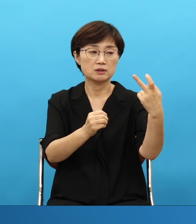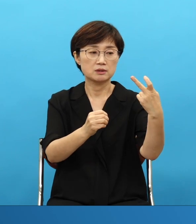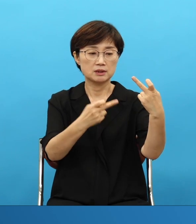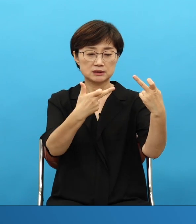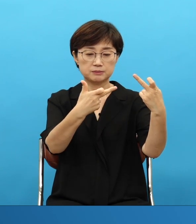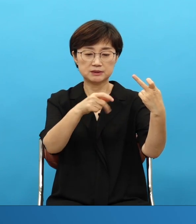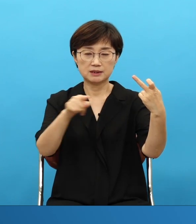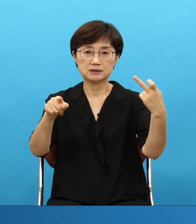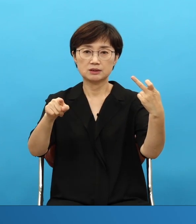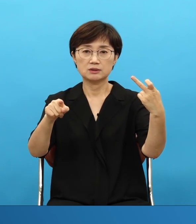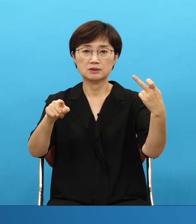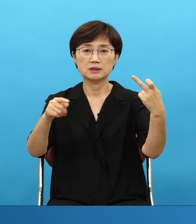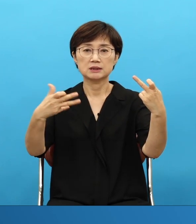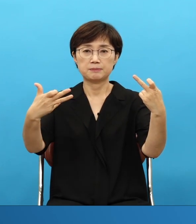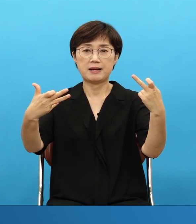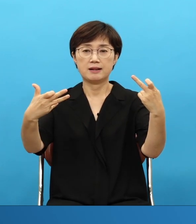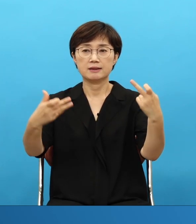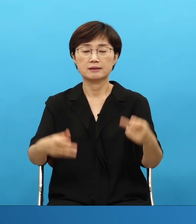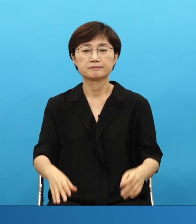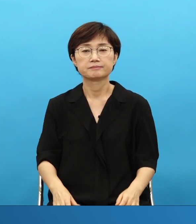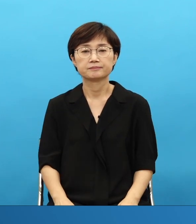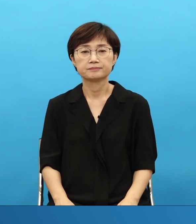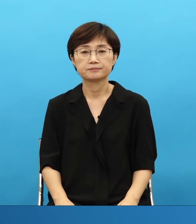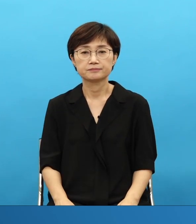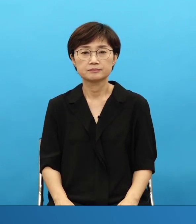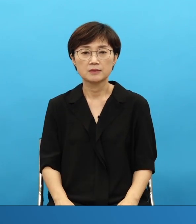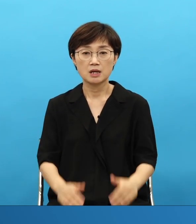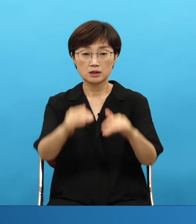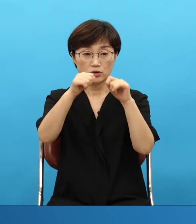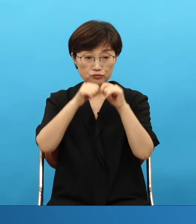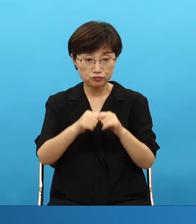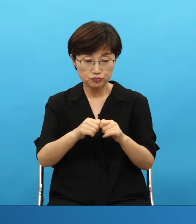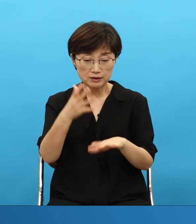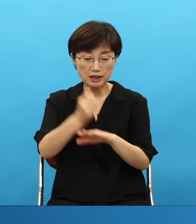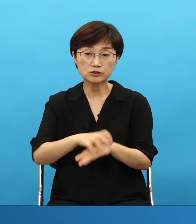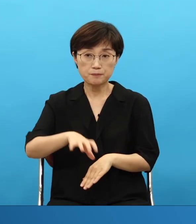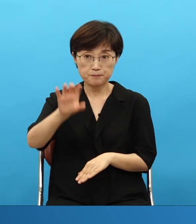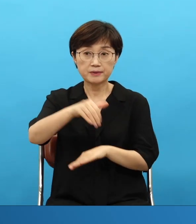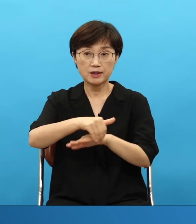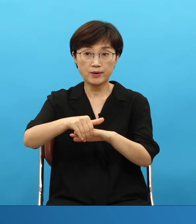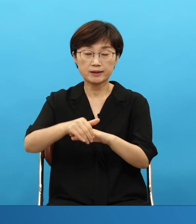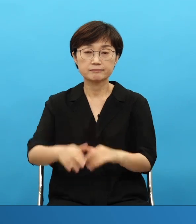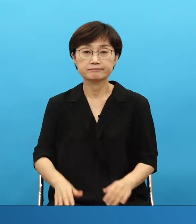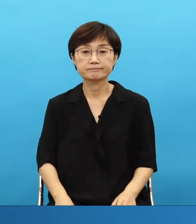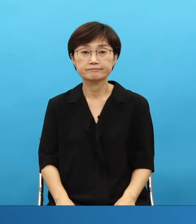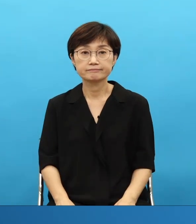필리핀 클락, 위더스 호텔 클락에서 열리며 자세한 내용은 추후 공지됩니다.